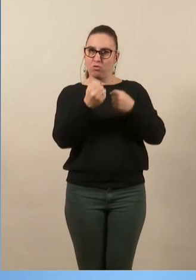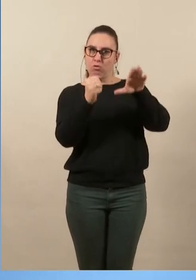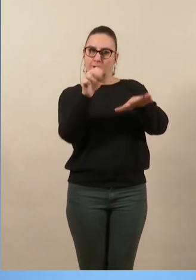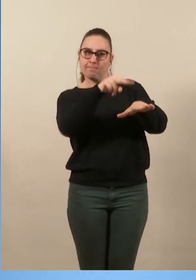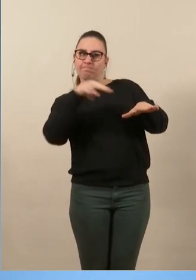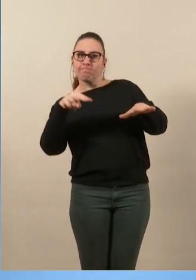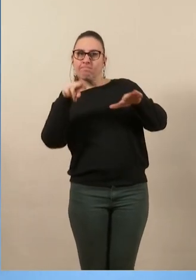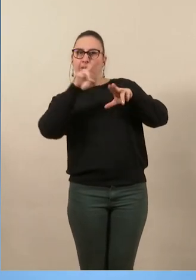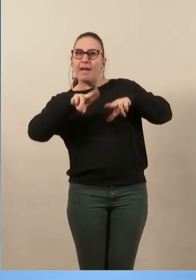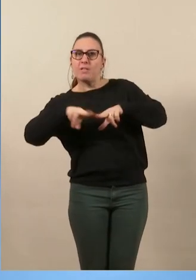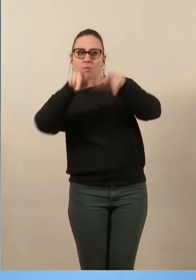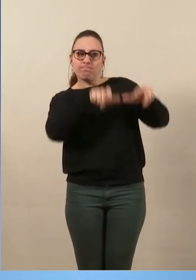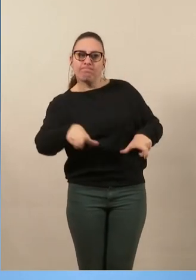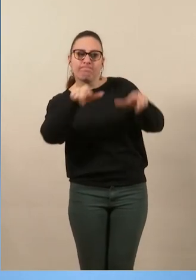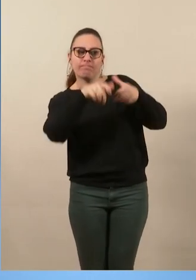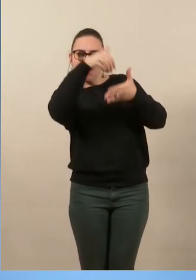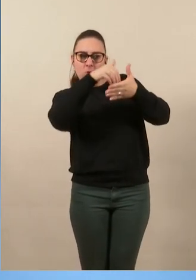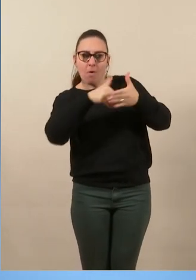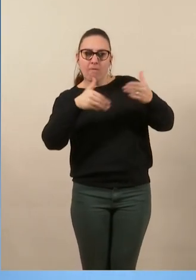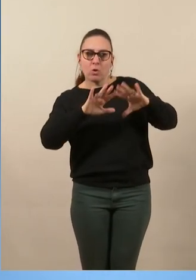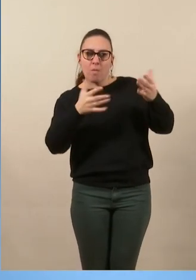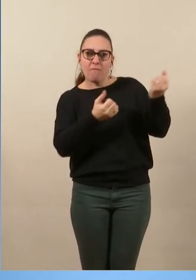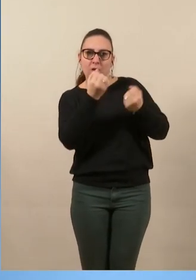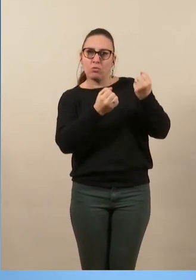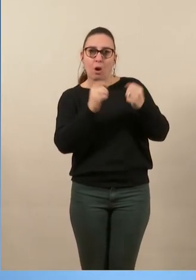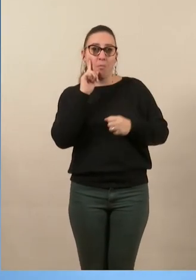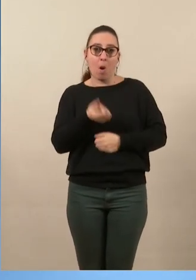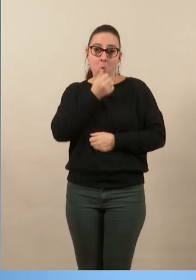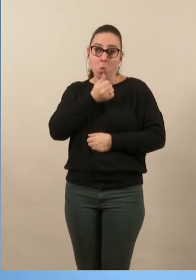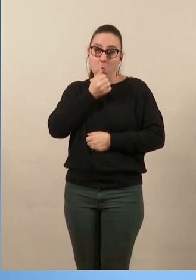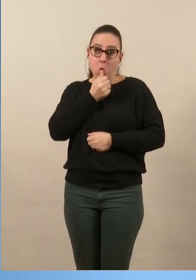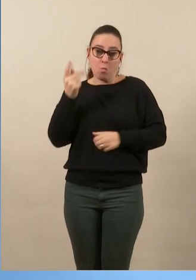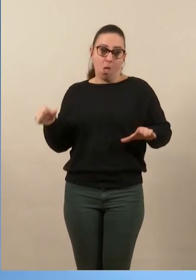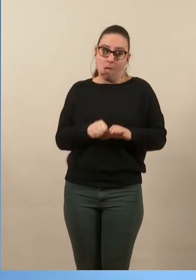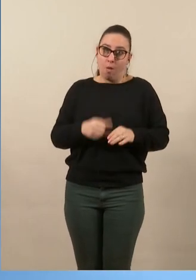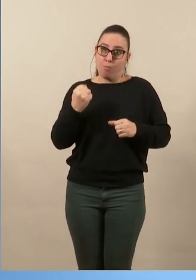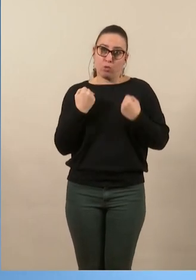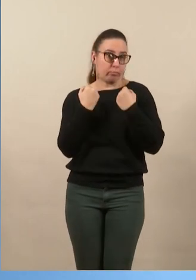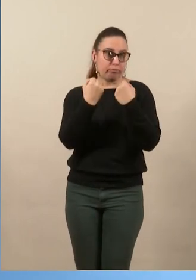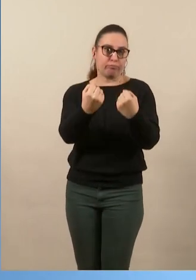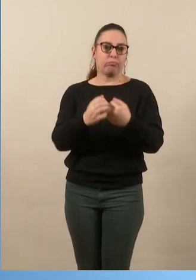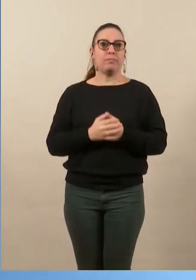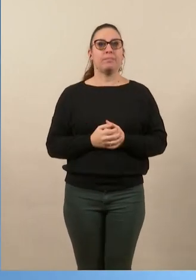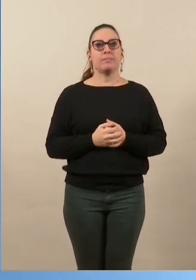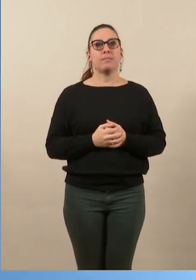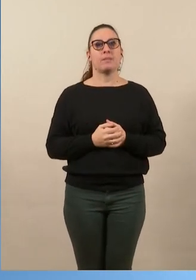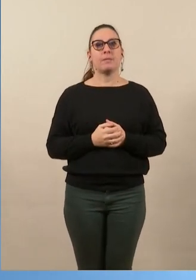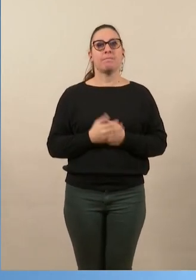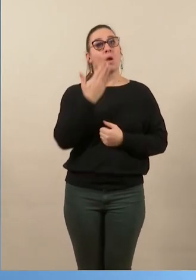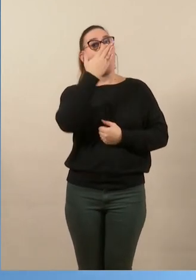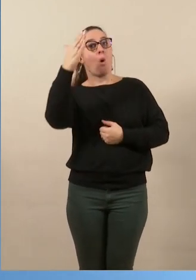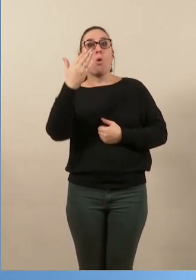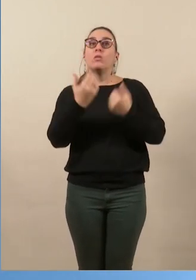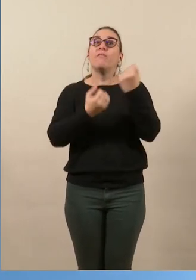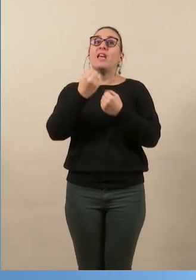problèmes structurels du véhicule qui consomme toujours plus de carburant bien plus que les autres véhicules de la même